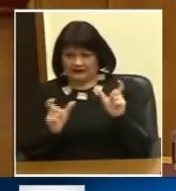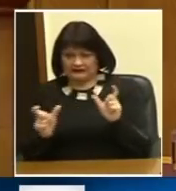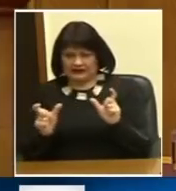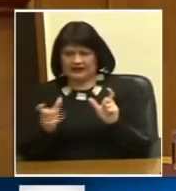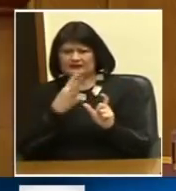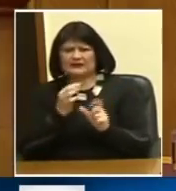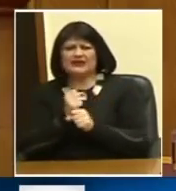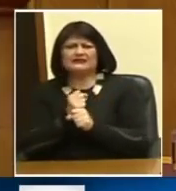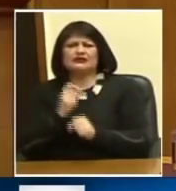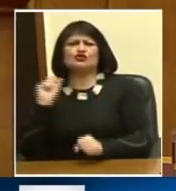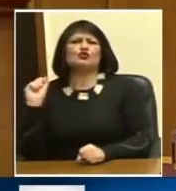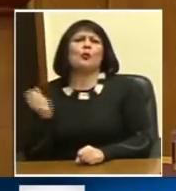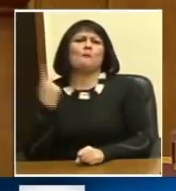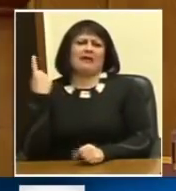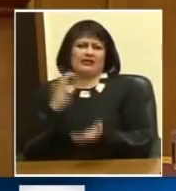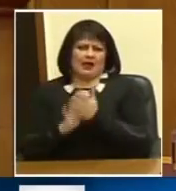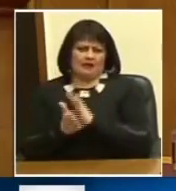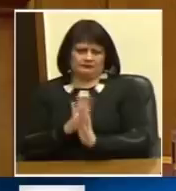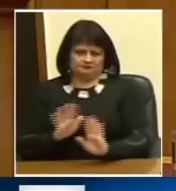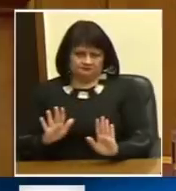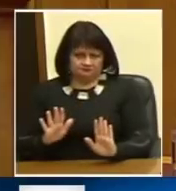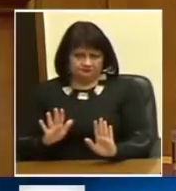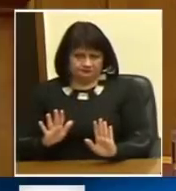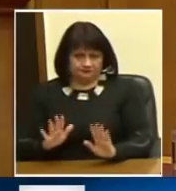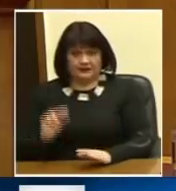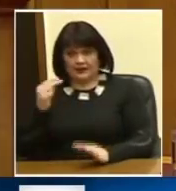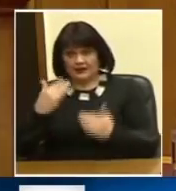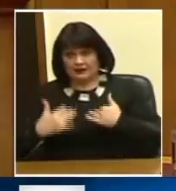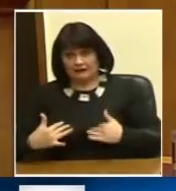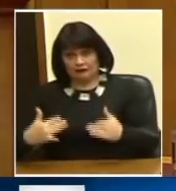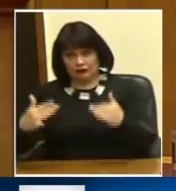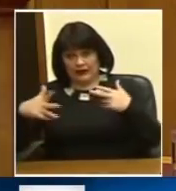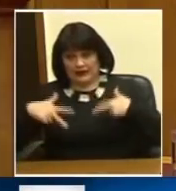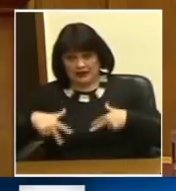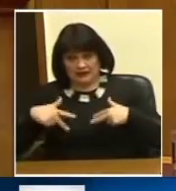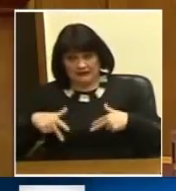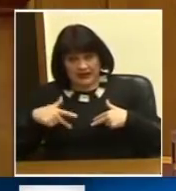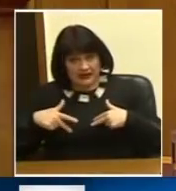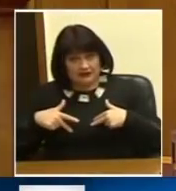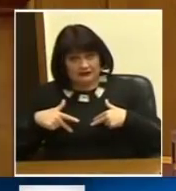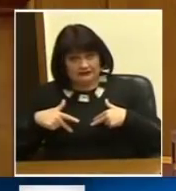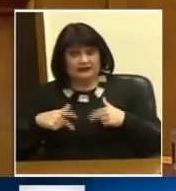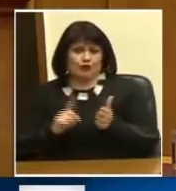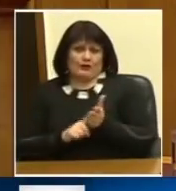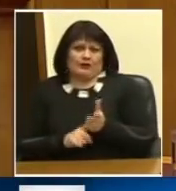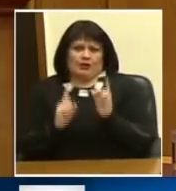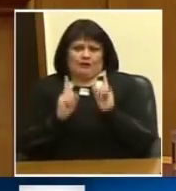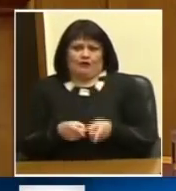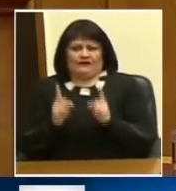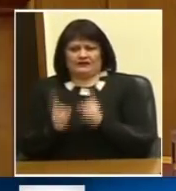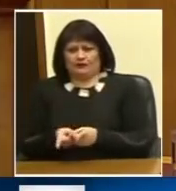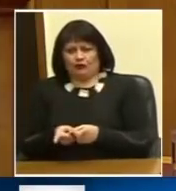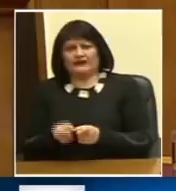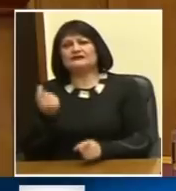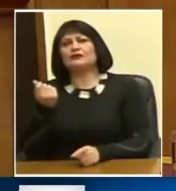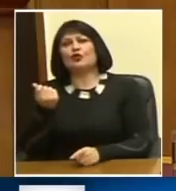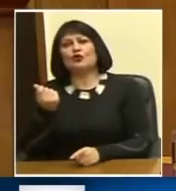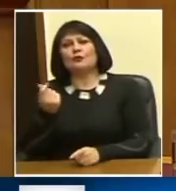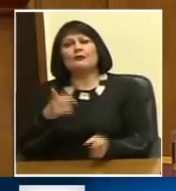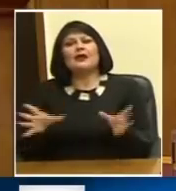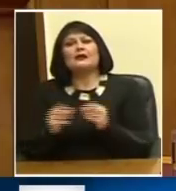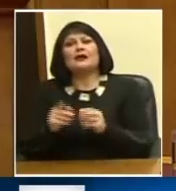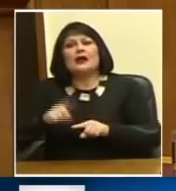κουρελιάστηκε. Αντί να είναι η Βουλή και η κυβέρνηση που να αποφασίζουν για την οικονομία της